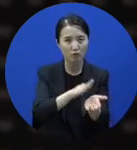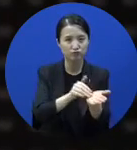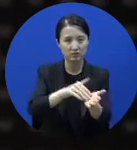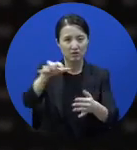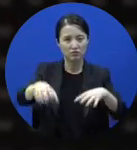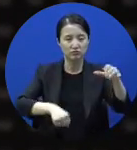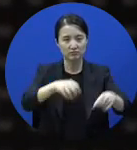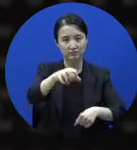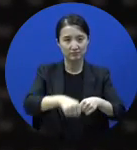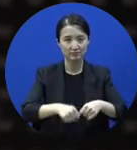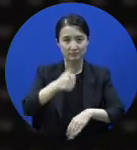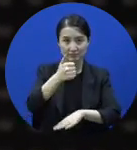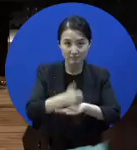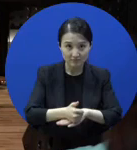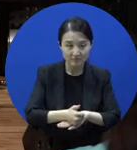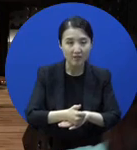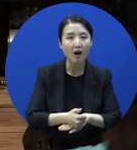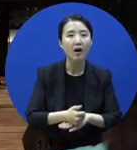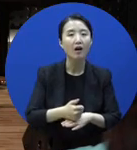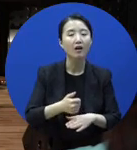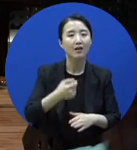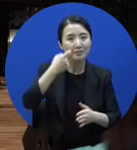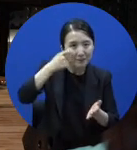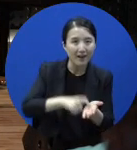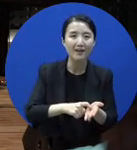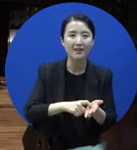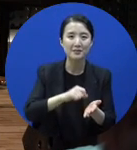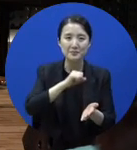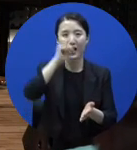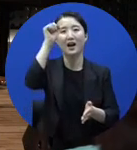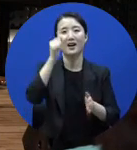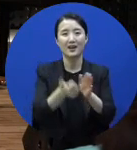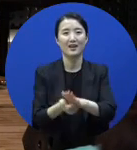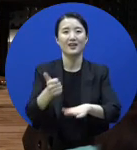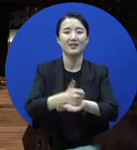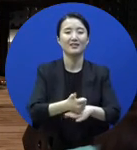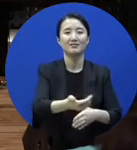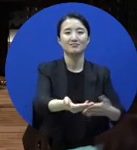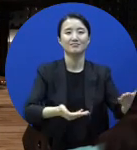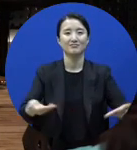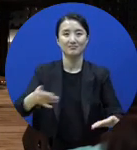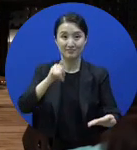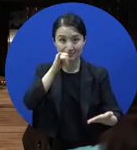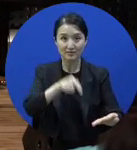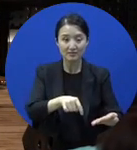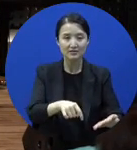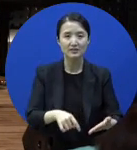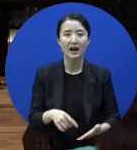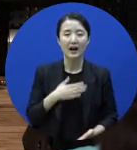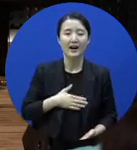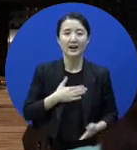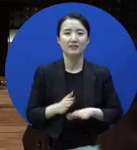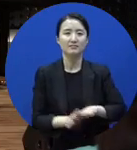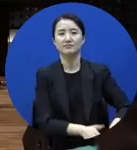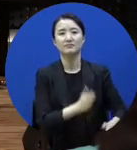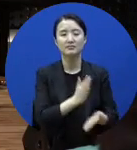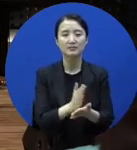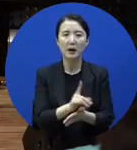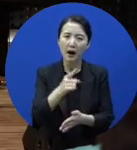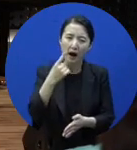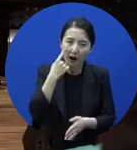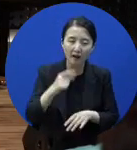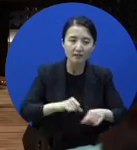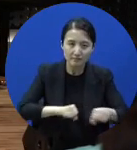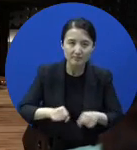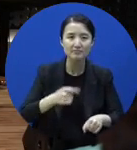그분이 갖고 있는 A 직업 말고도 다른 일을 할 수 있는 능력이 되는 거죠. 그래서 그런 거를 이렇게 하나씩 해보시라고 했고 여기도 이제